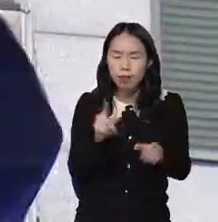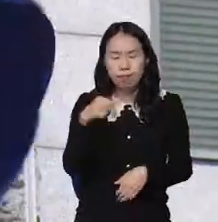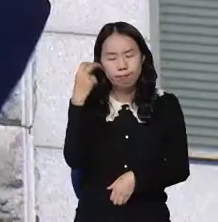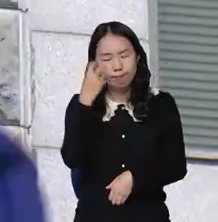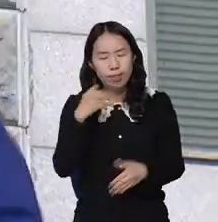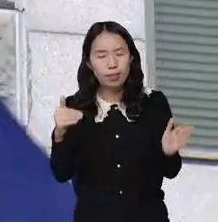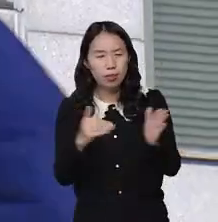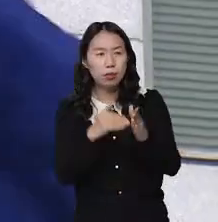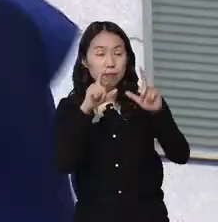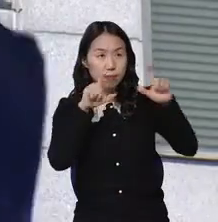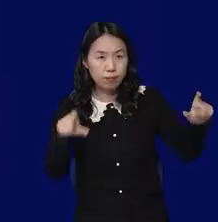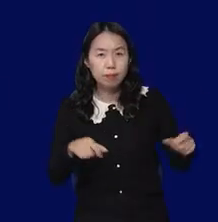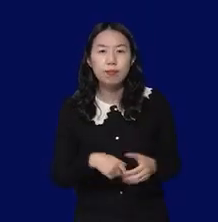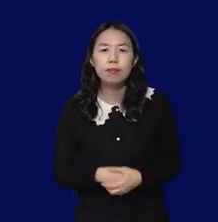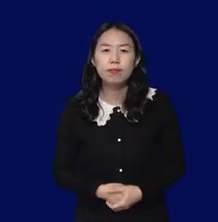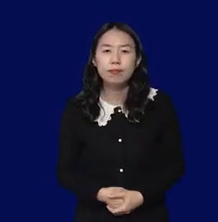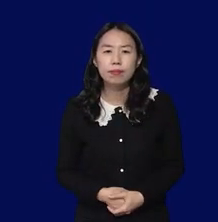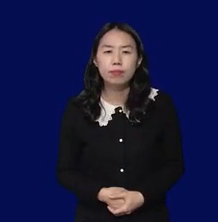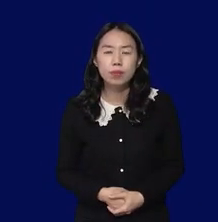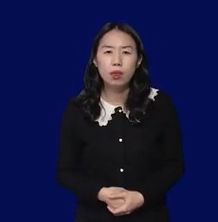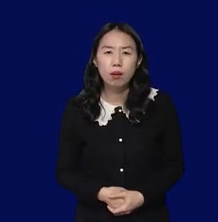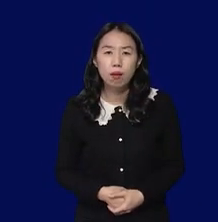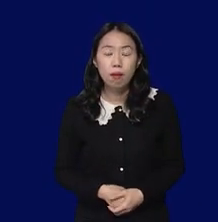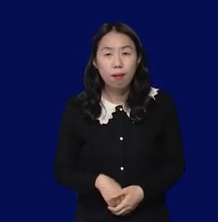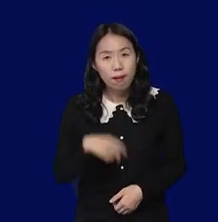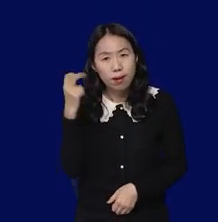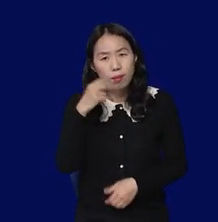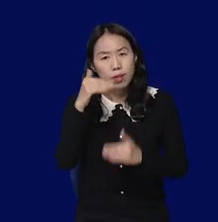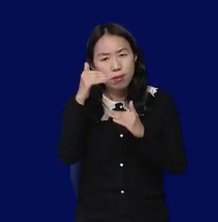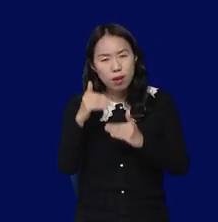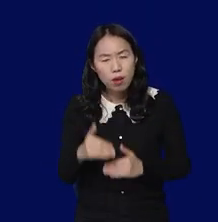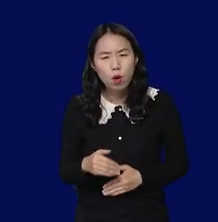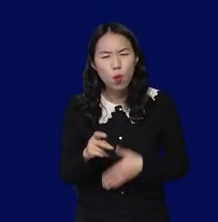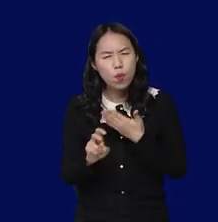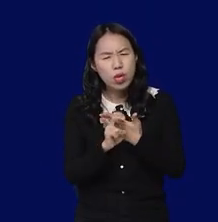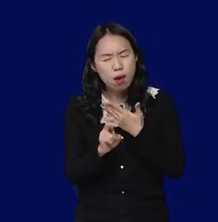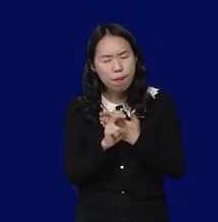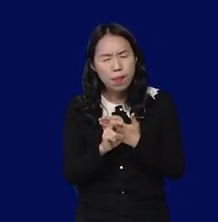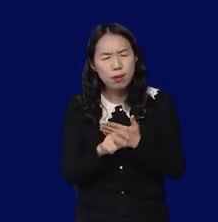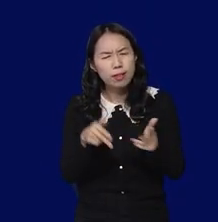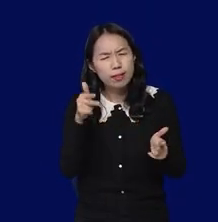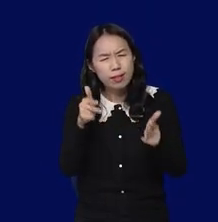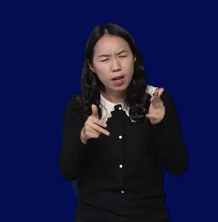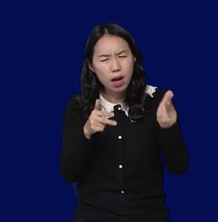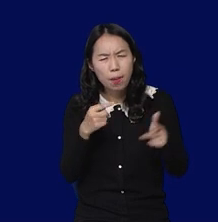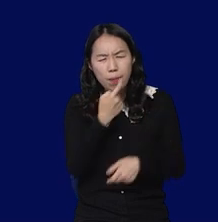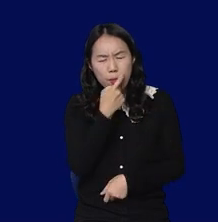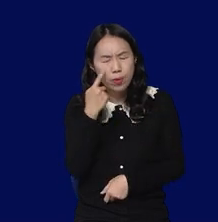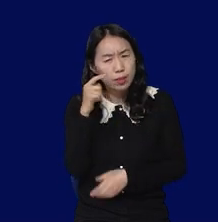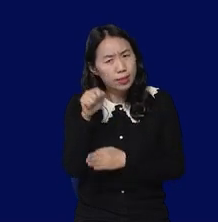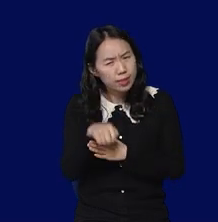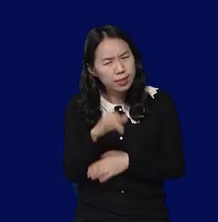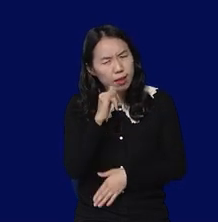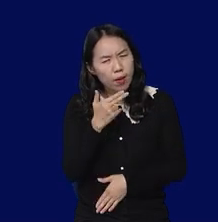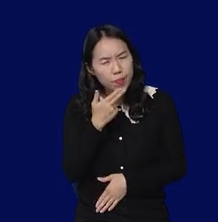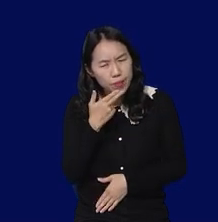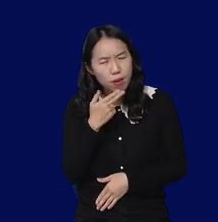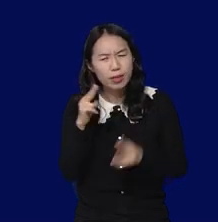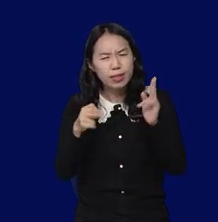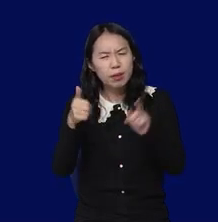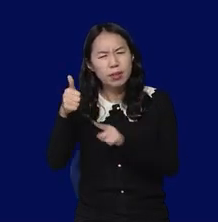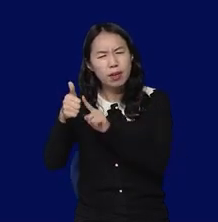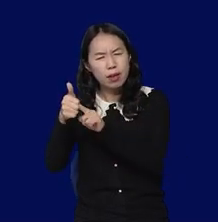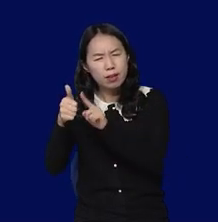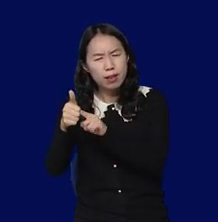통보한 것으로 알려졌습니다. 감사 청구 내용은 광주시의 위법한 사업 이행 보증서 승인, 사업자에게